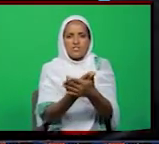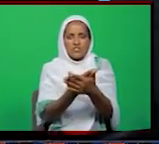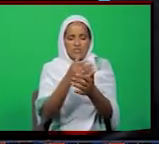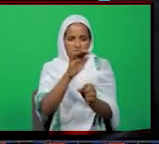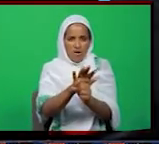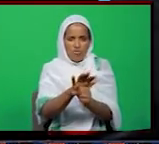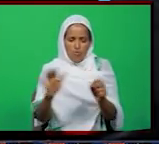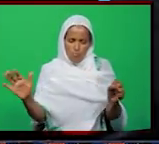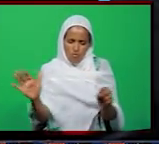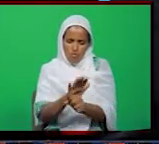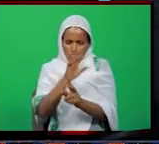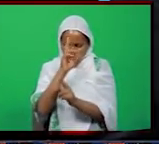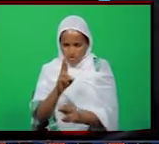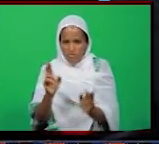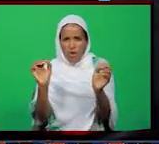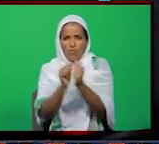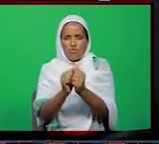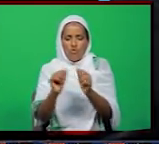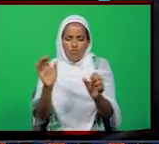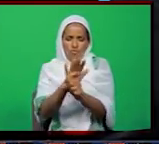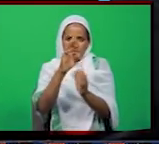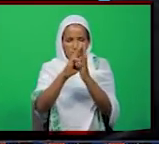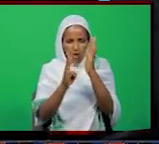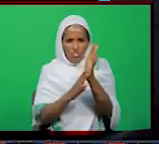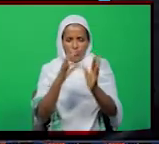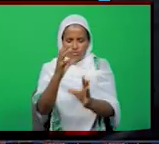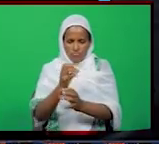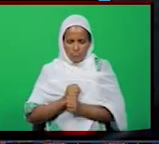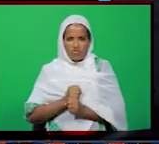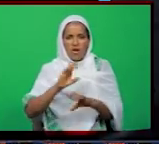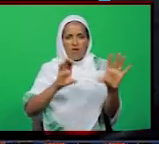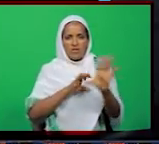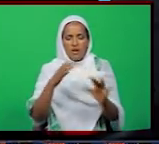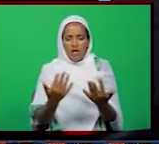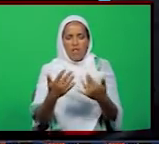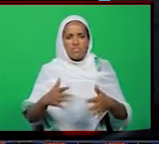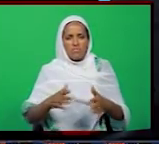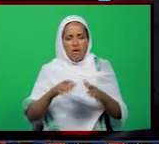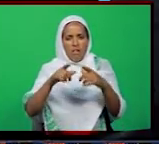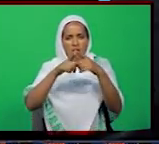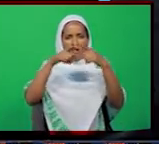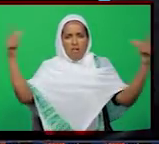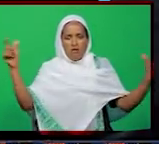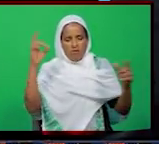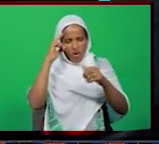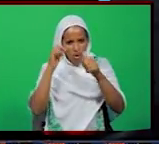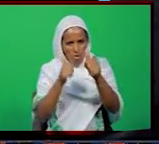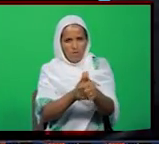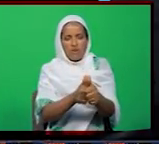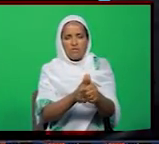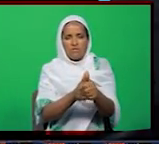ኪዳኑን ከነ ሙሉ ክብሩ ከነ ሙሉ ስርዓቱ ተቀብላ ገና ታላላቆቹ ሐዋርያት